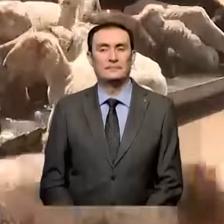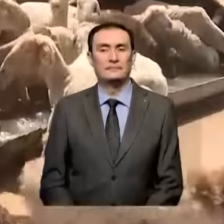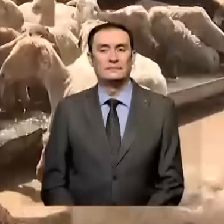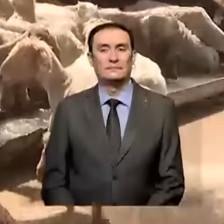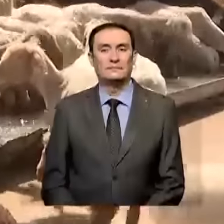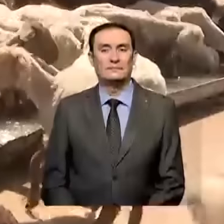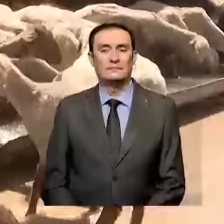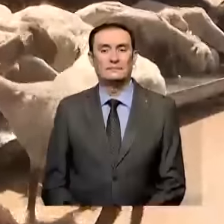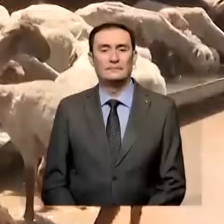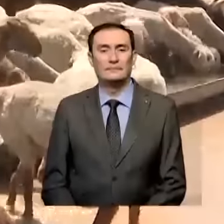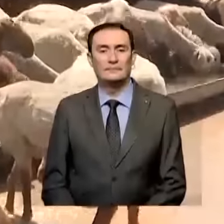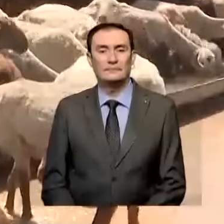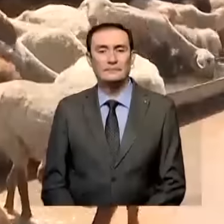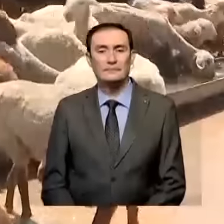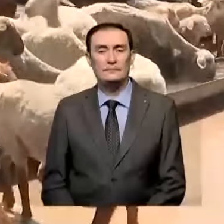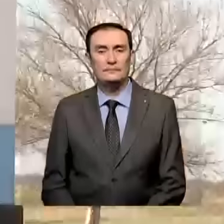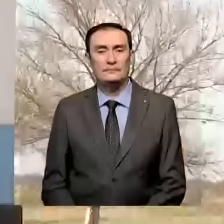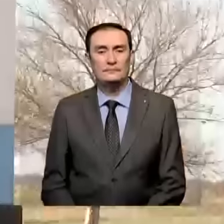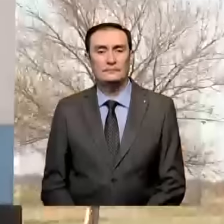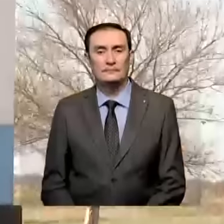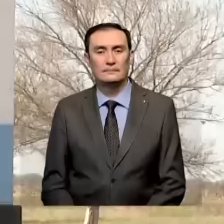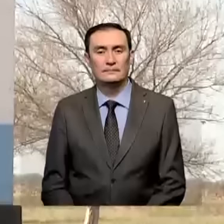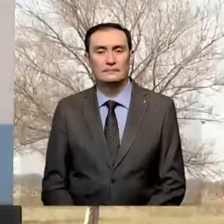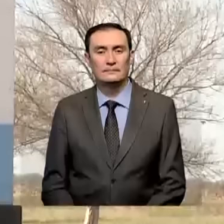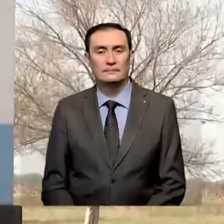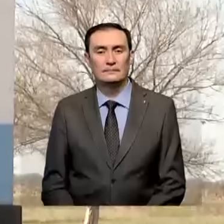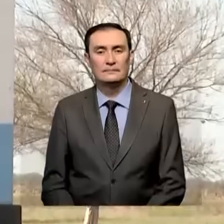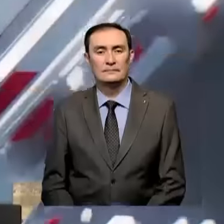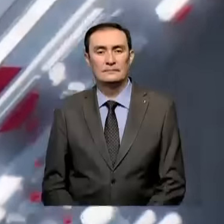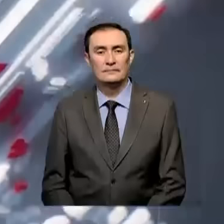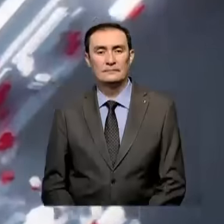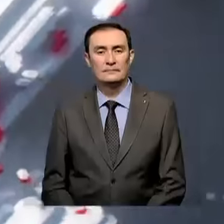Айбарулы, Аят Дусимбаев, Алматинская область, 24 КИЗ.